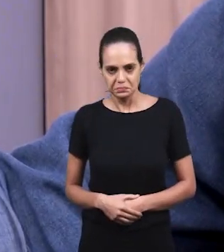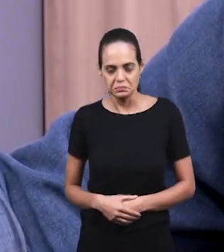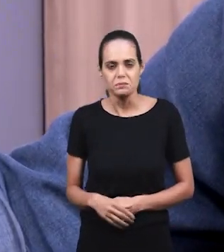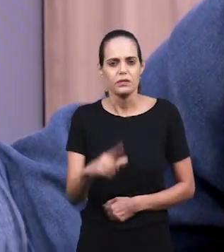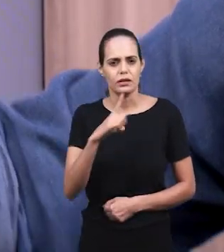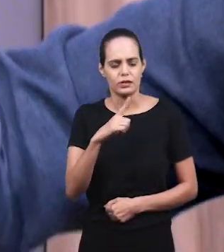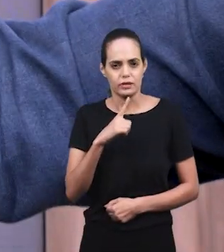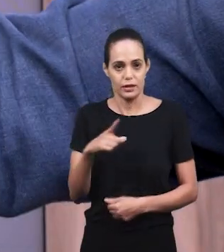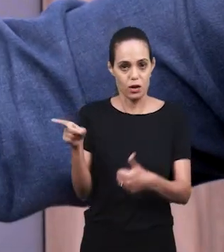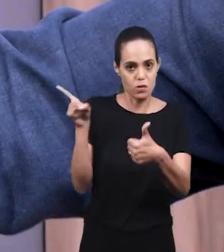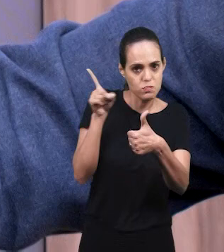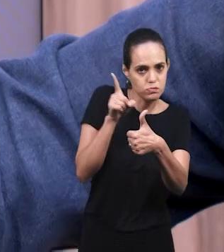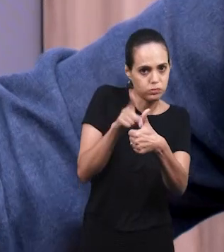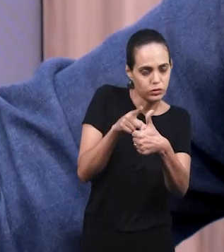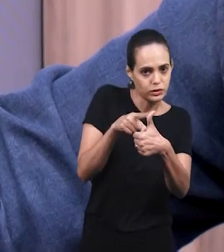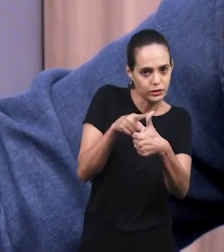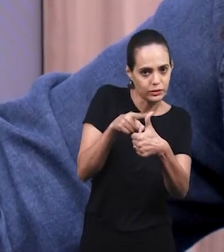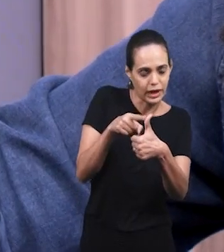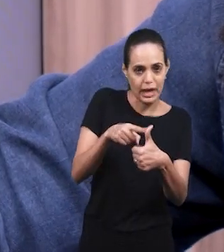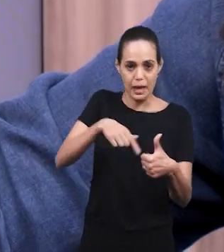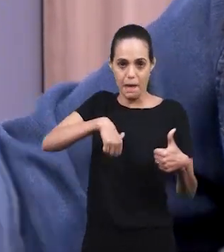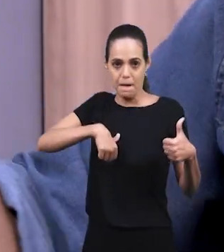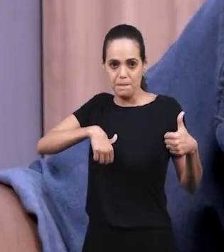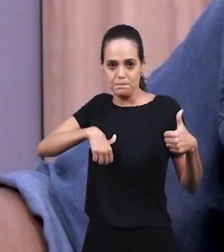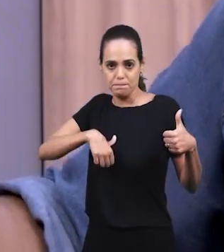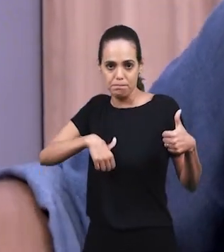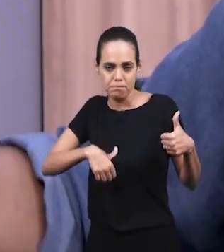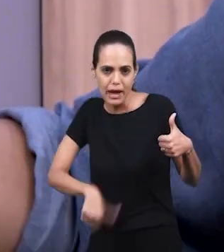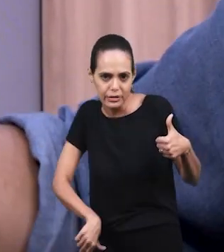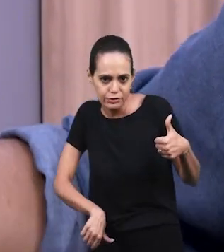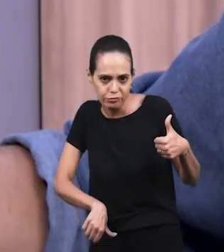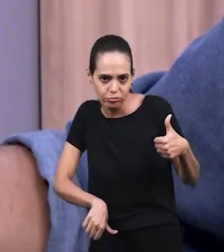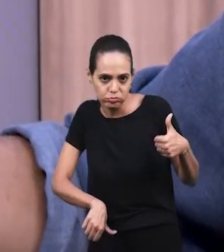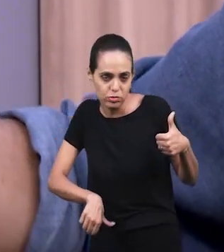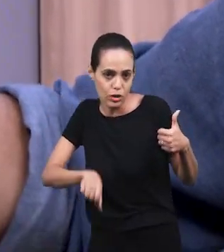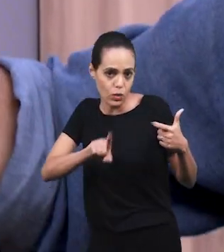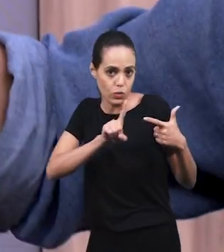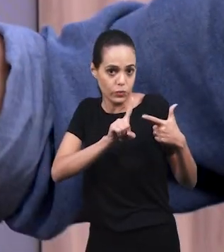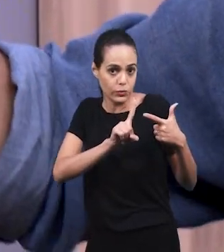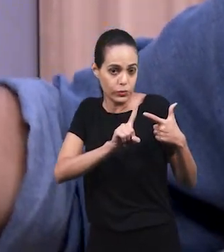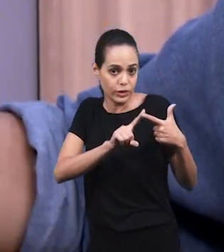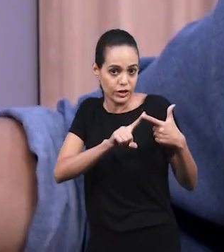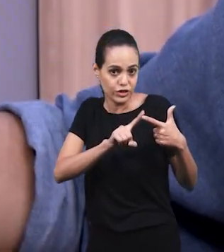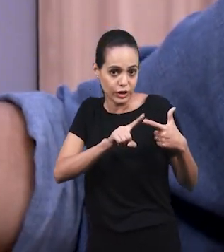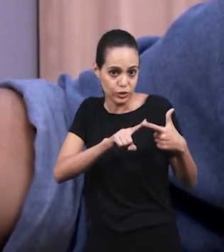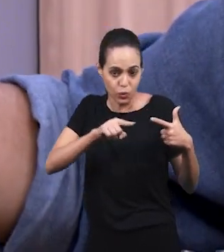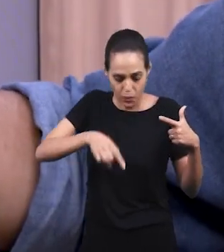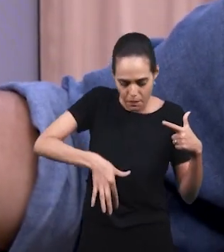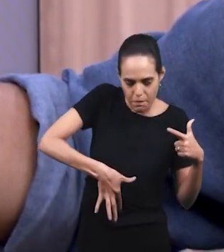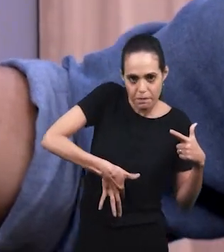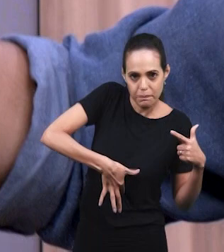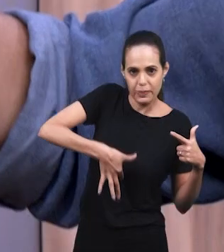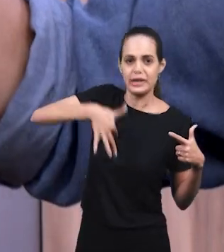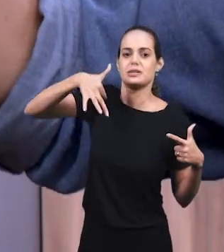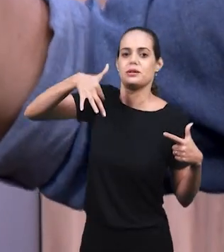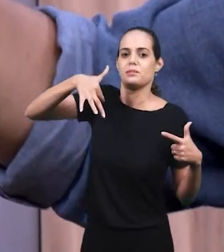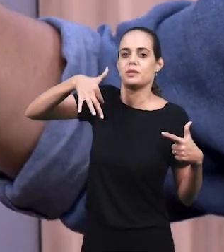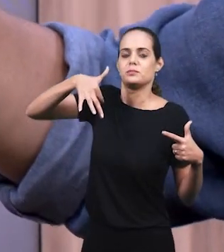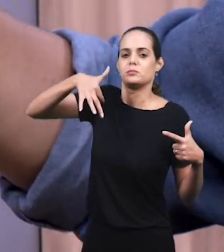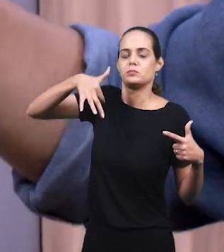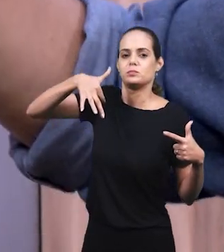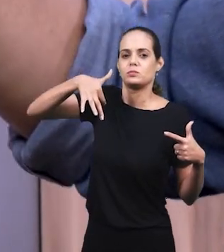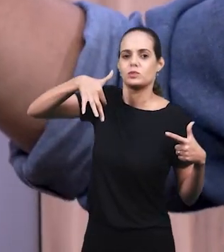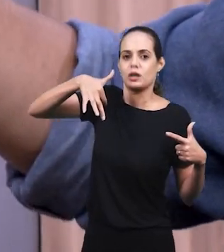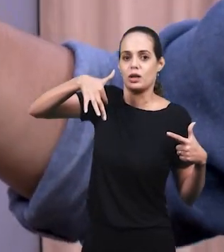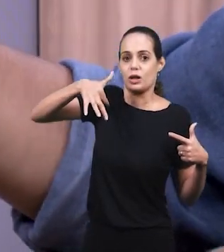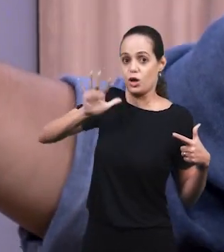pouce qui va pousser vers le bas. Après, le doigt indicateur qui va toucher